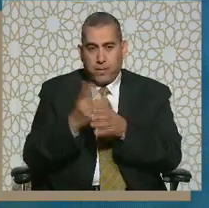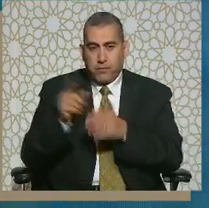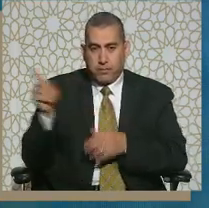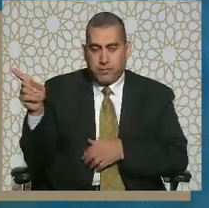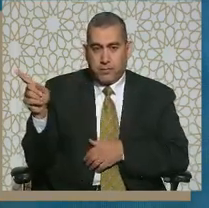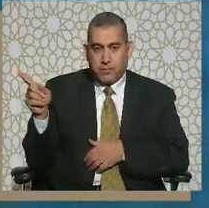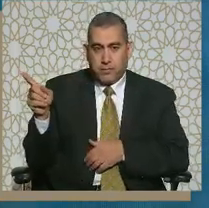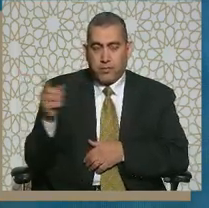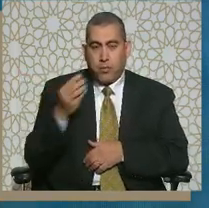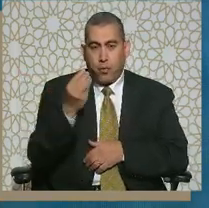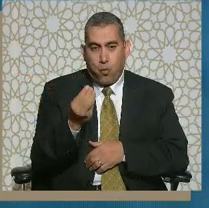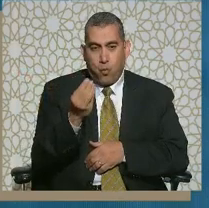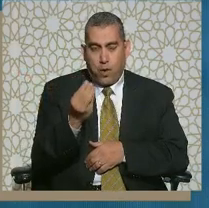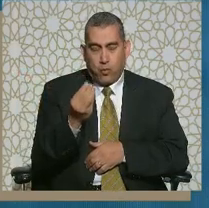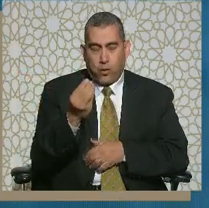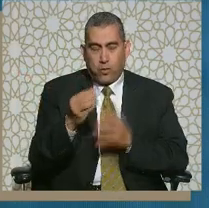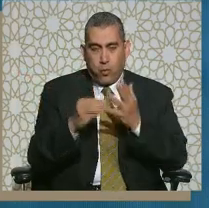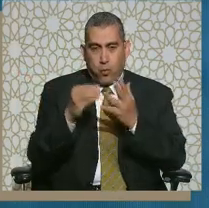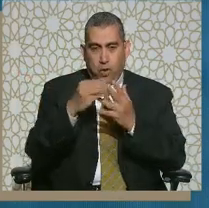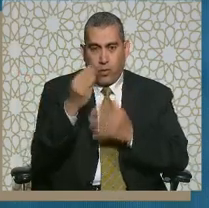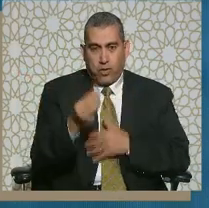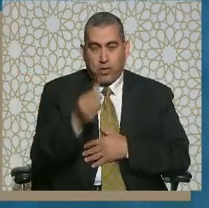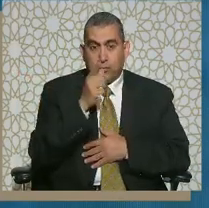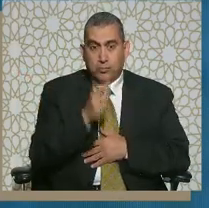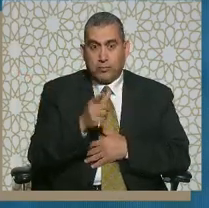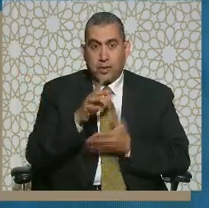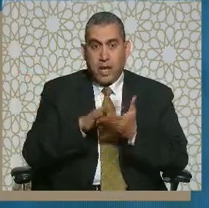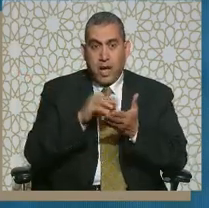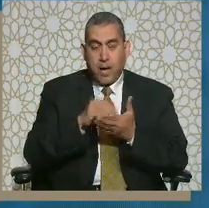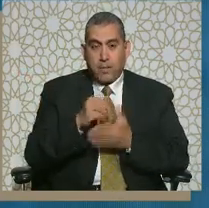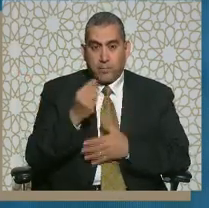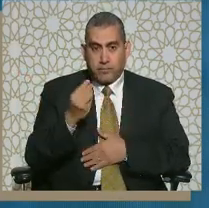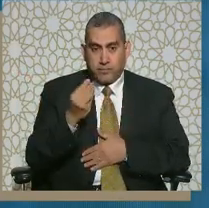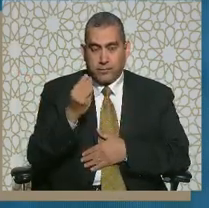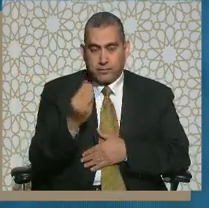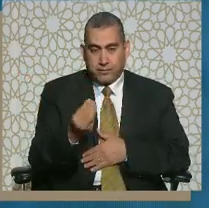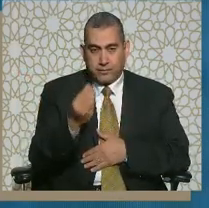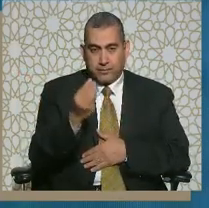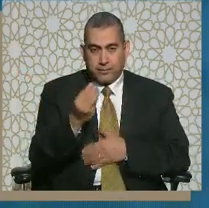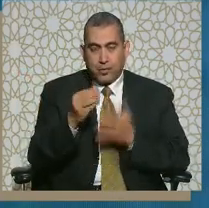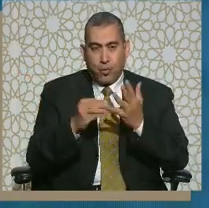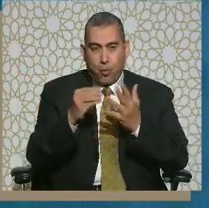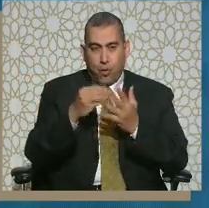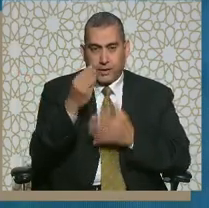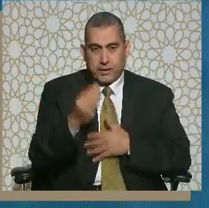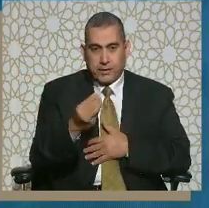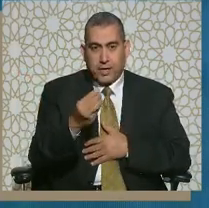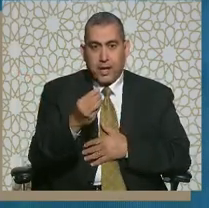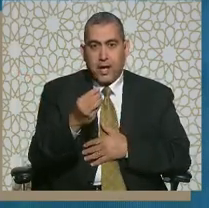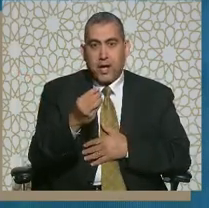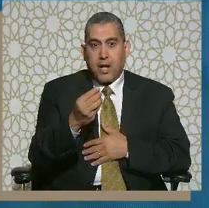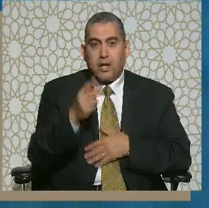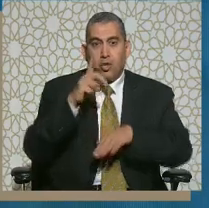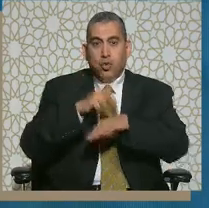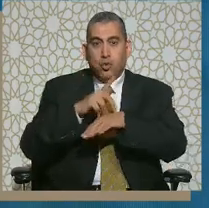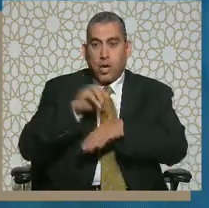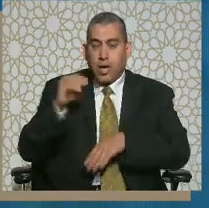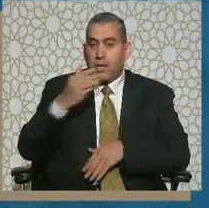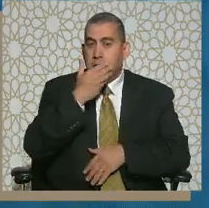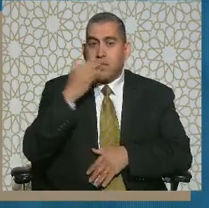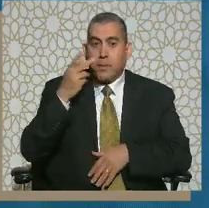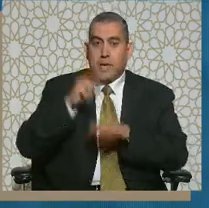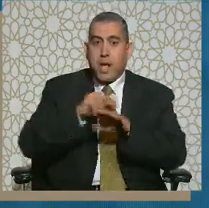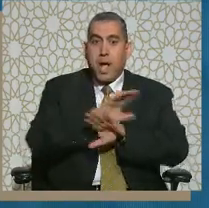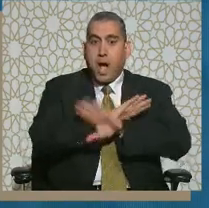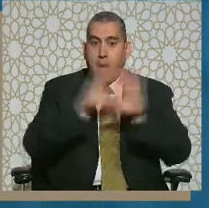واحده واحده بس واحده واحده واحده بس لا واحده واحده بس يا استاذه اسمعيني بس الدكاتره قاله مش هيصوم تاني